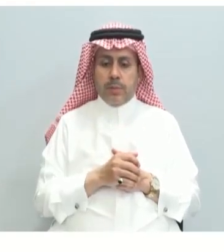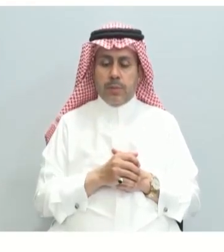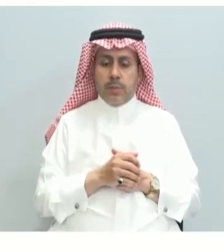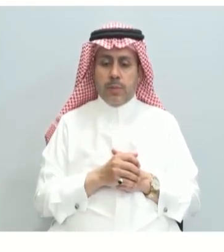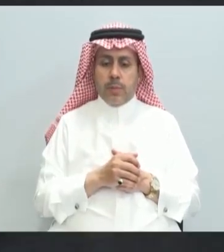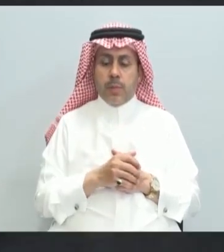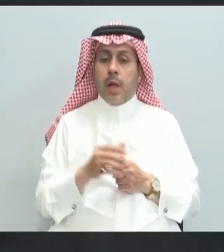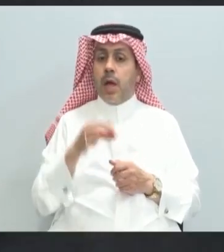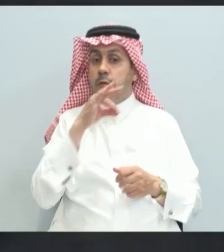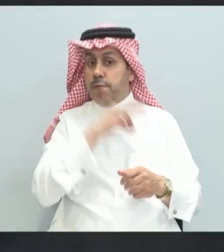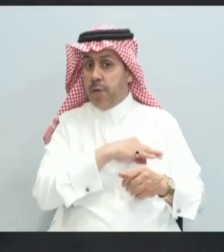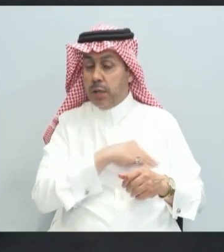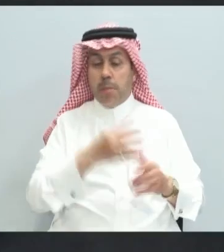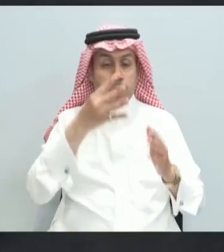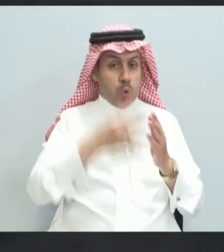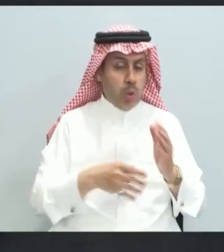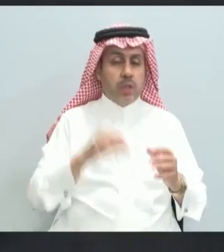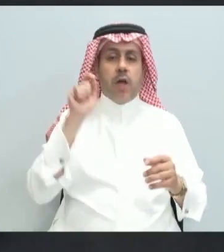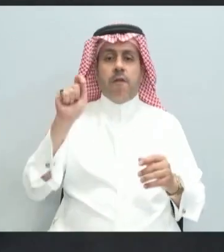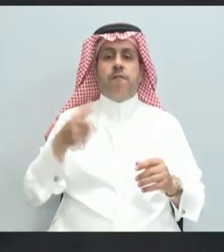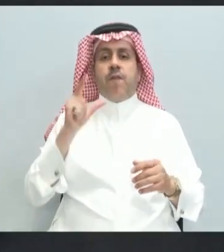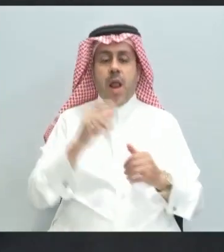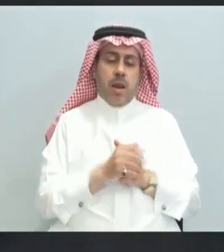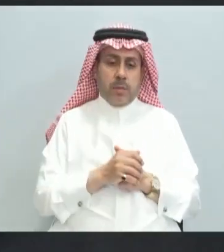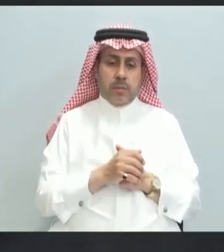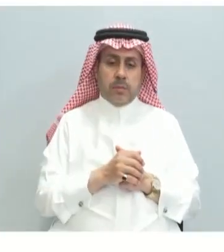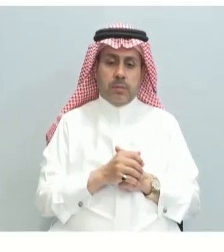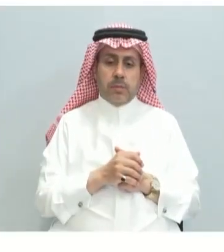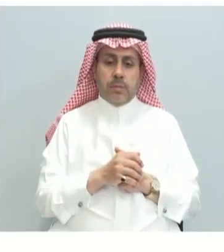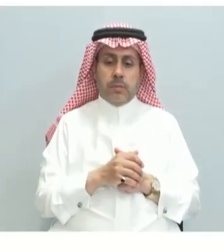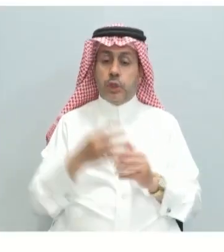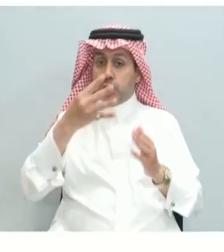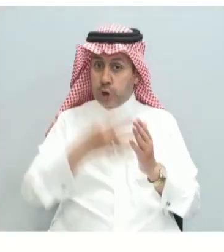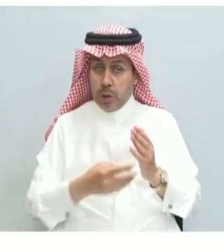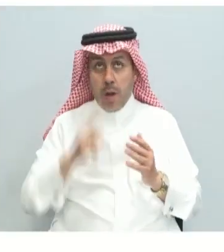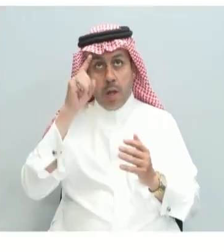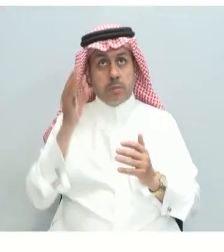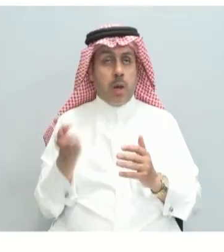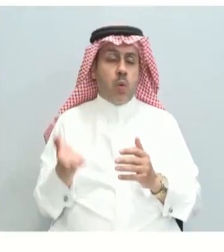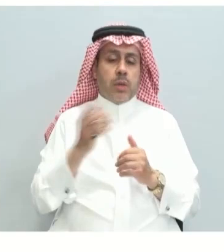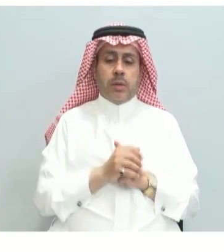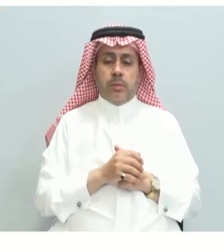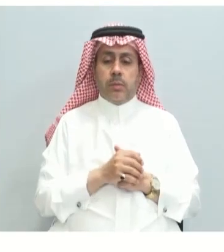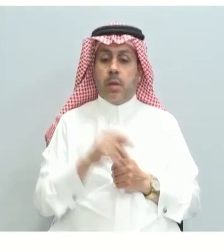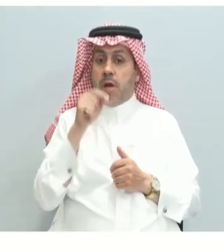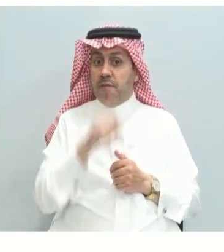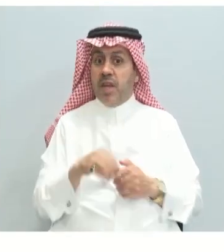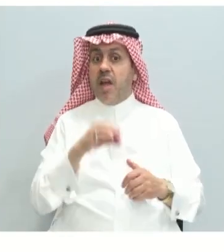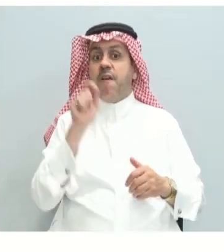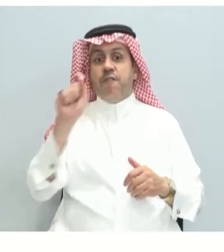ما هي الحكمة من مشروعية الفعل؟ شرع الله عز وجل الفعل لما فيه من